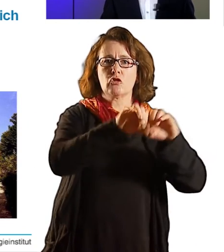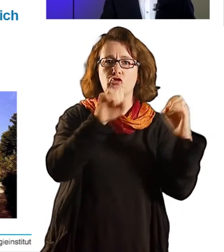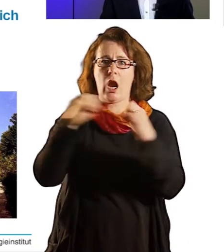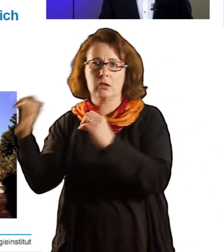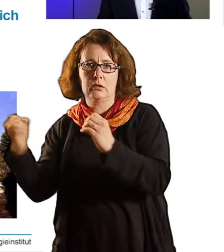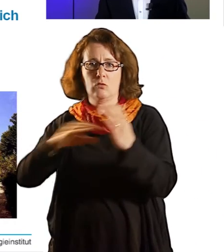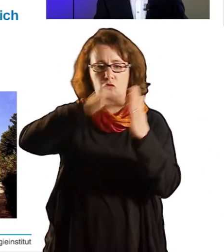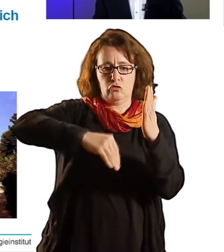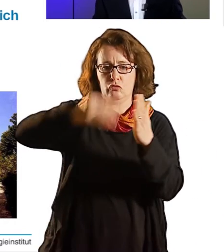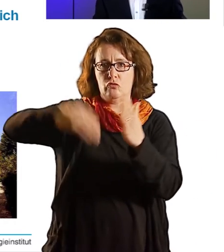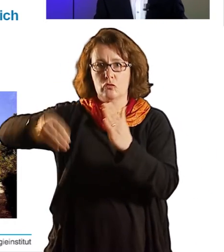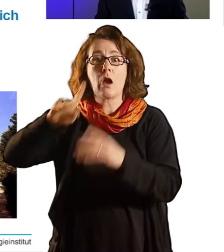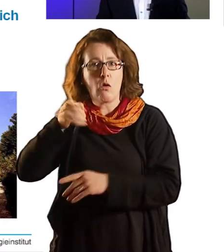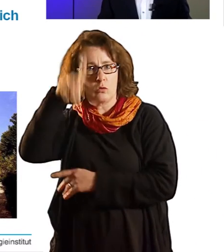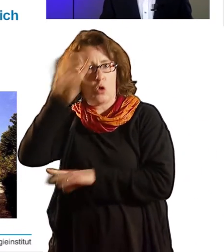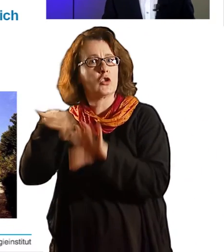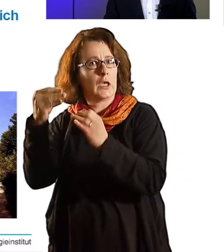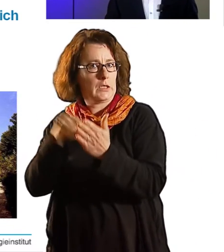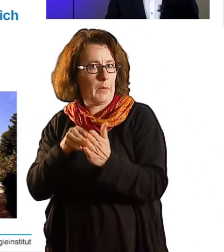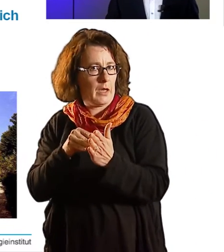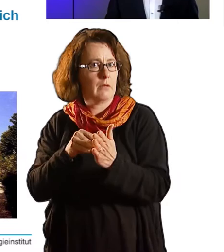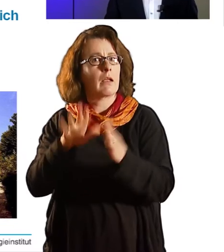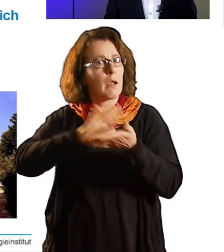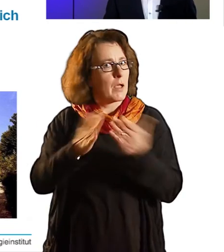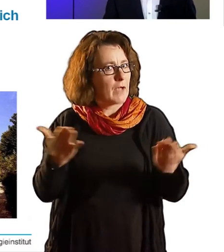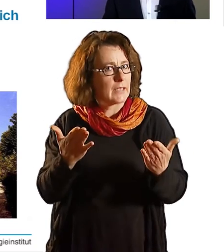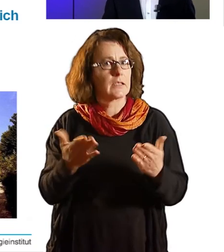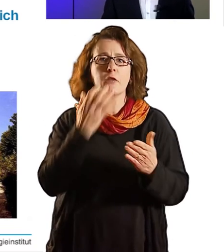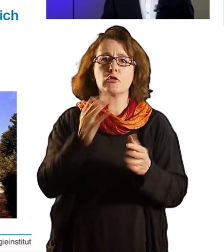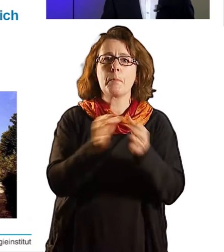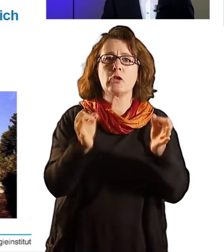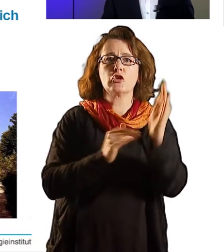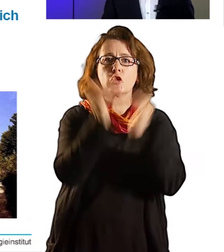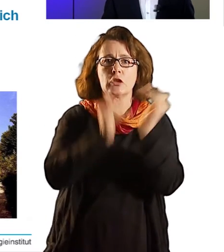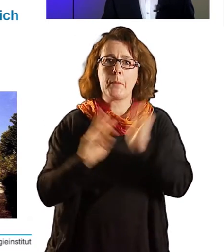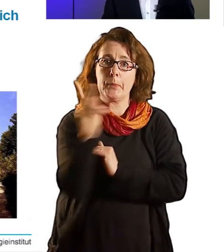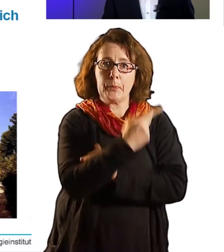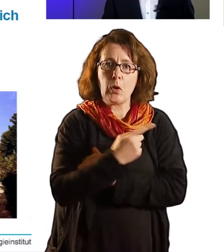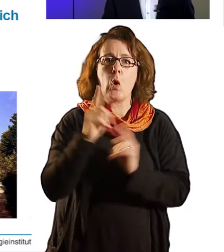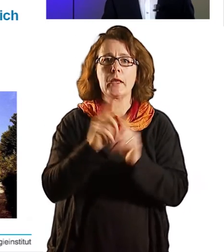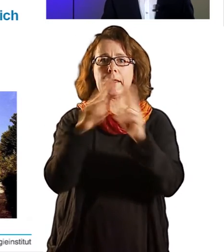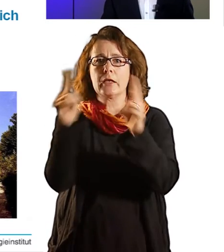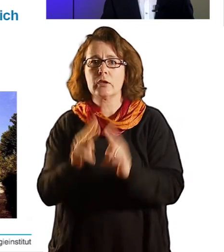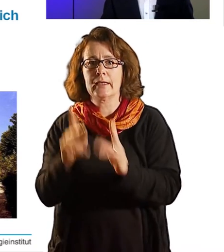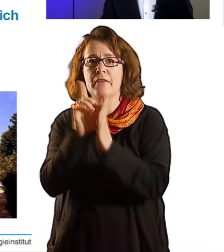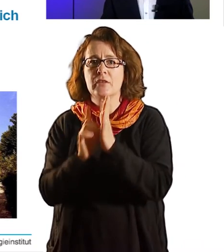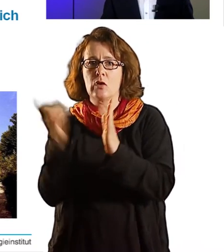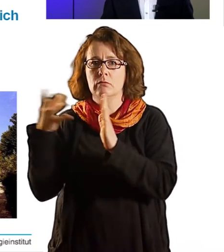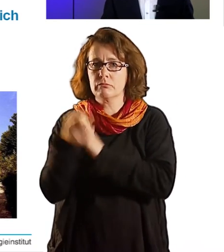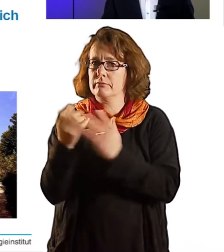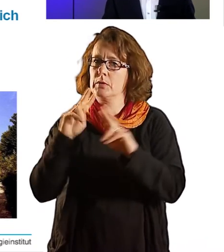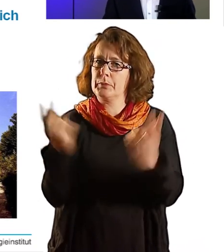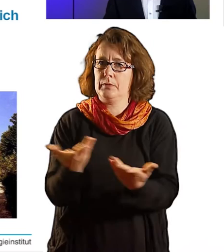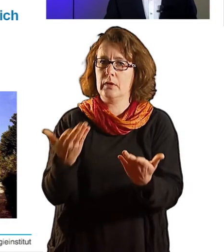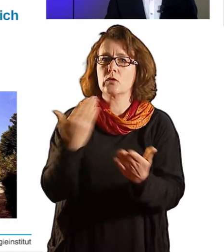Reich, zum einen die Vervollkommnung des metrischen Systems sowie die Schaffung von international gültigen Definitionen für das Kilogramm als Einheit